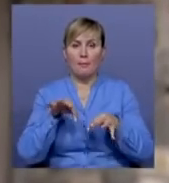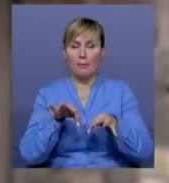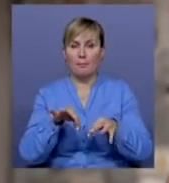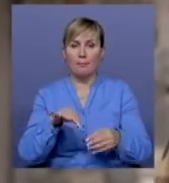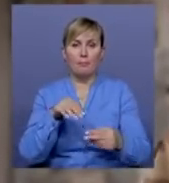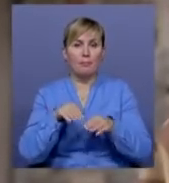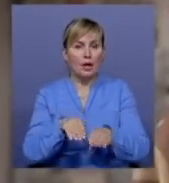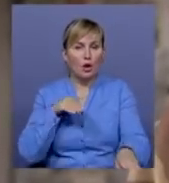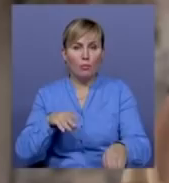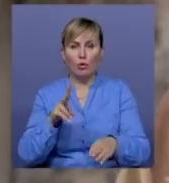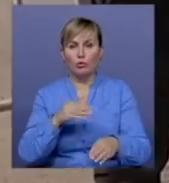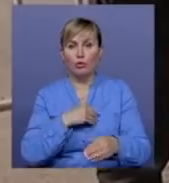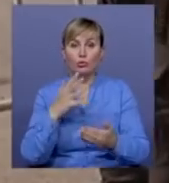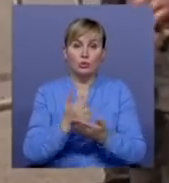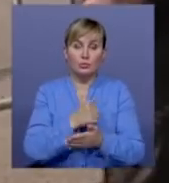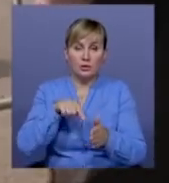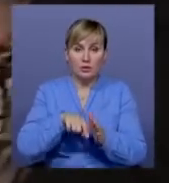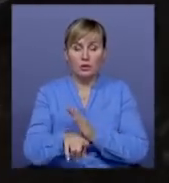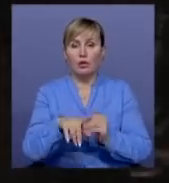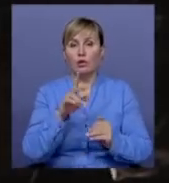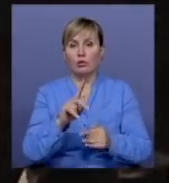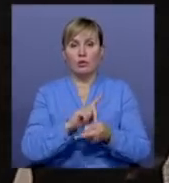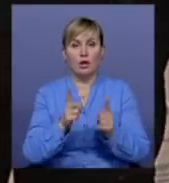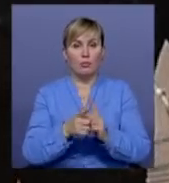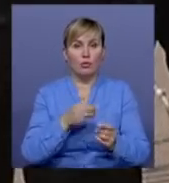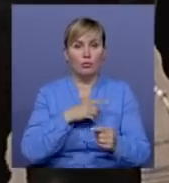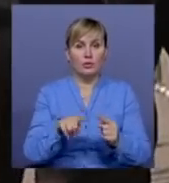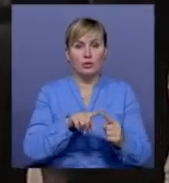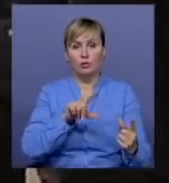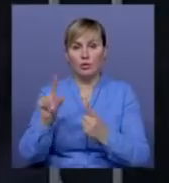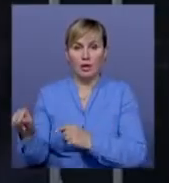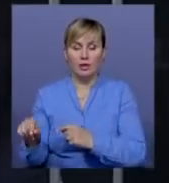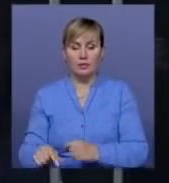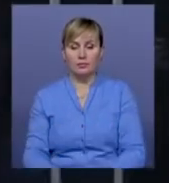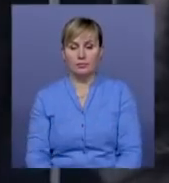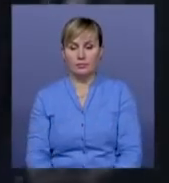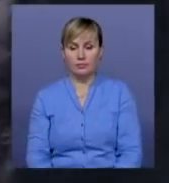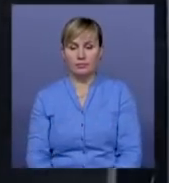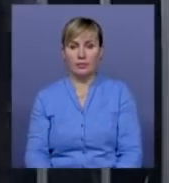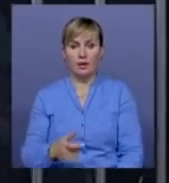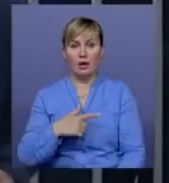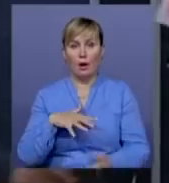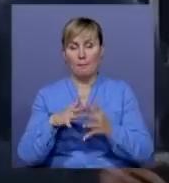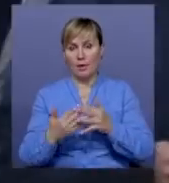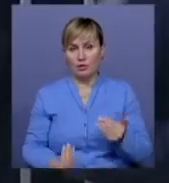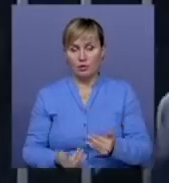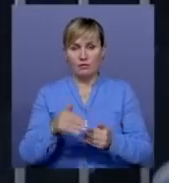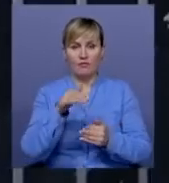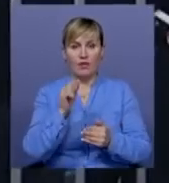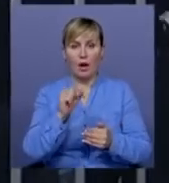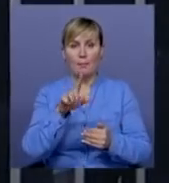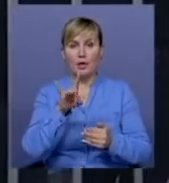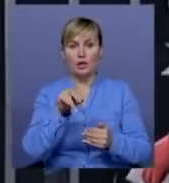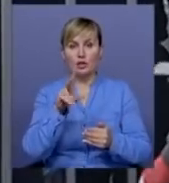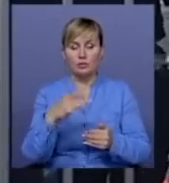пробка. Кто-то пытается успеть заехать в мегаполис, а кто-то наоборот, поскорее его покинуть. Я в поселке Фабричном проживаю. А почему вы